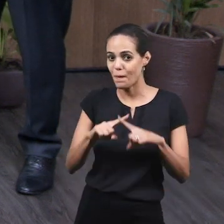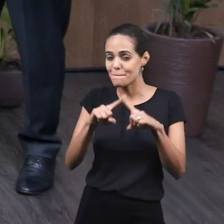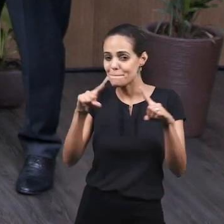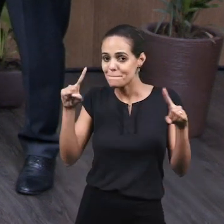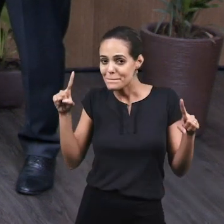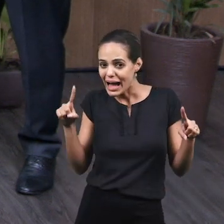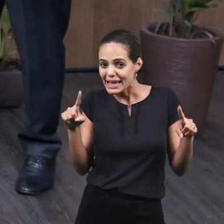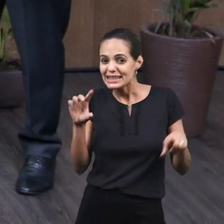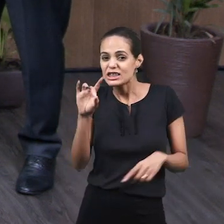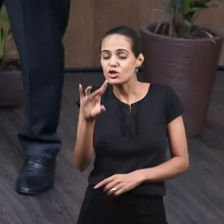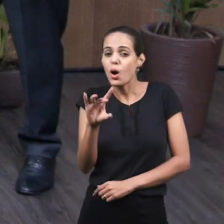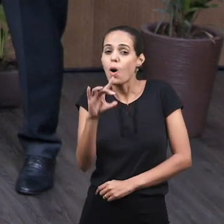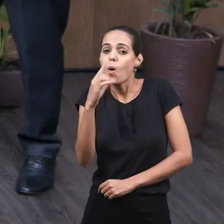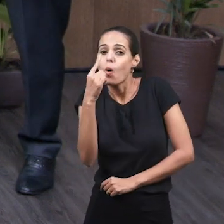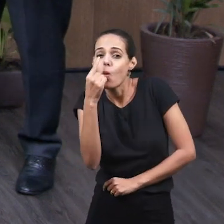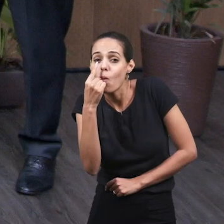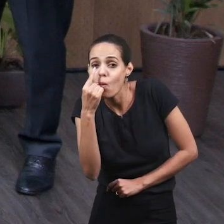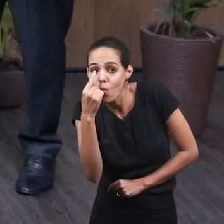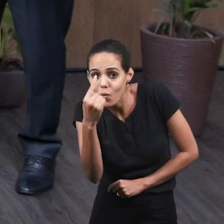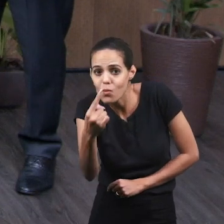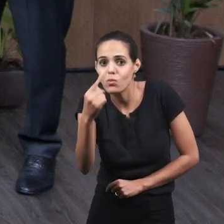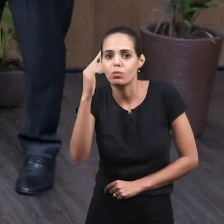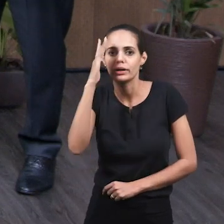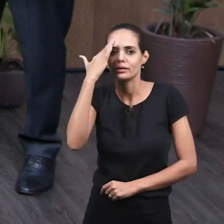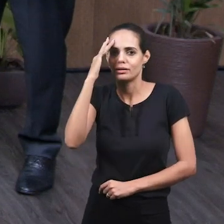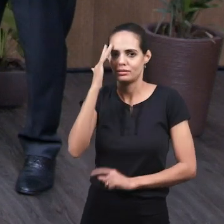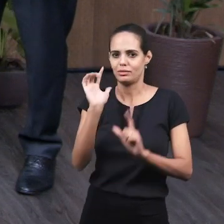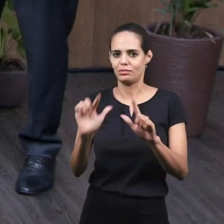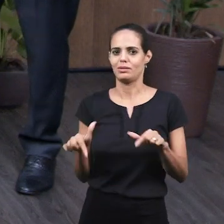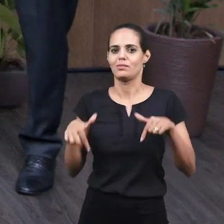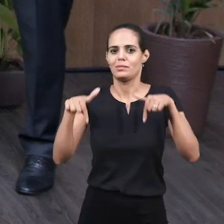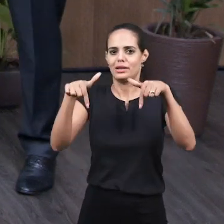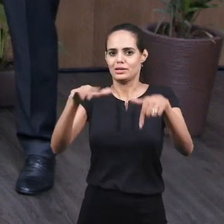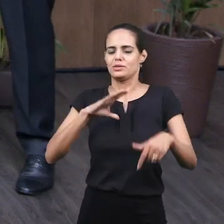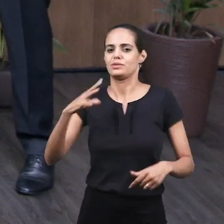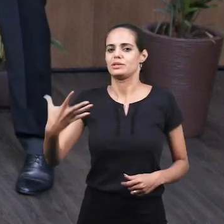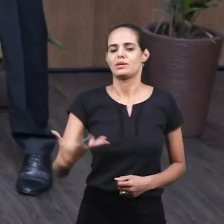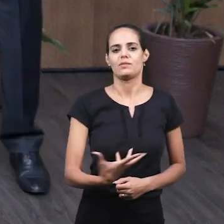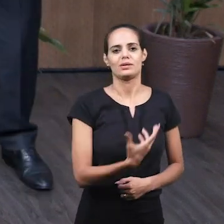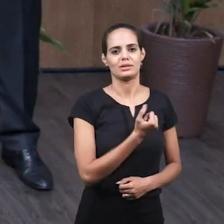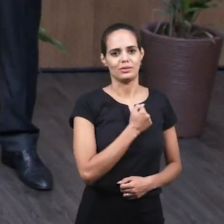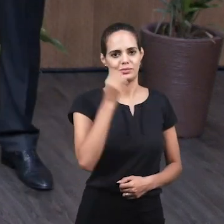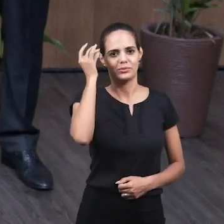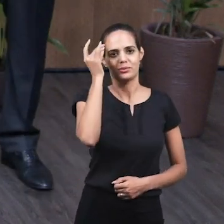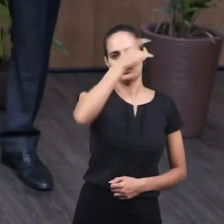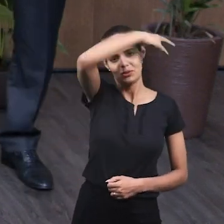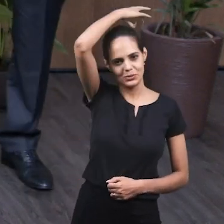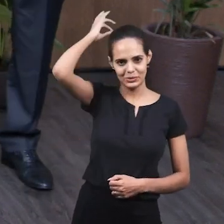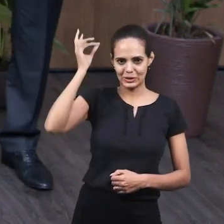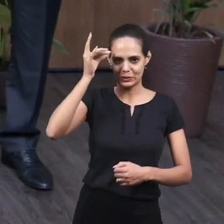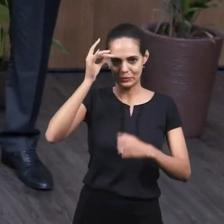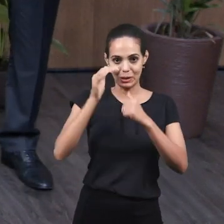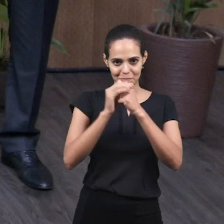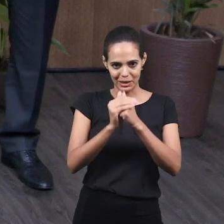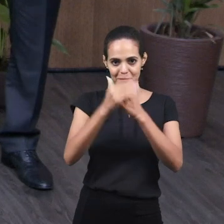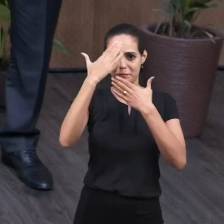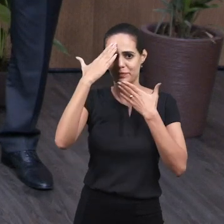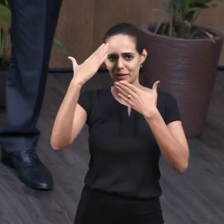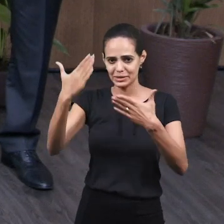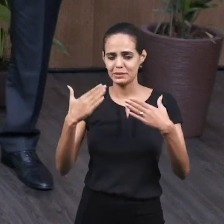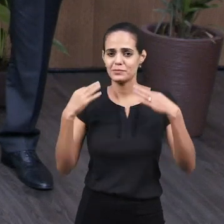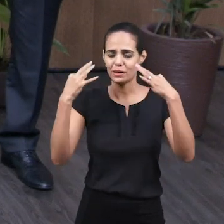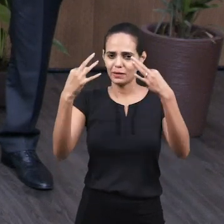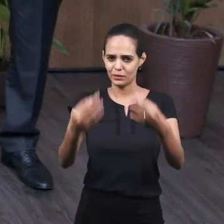compris l'objectif prophétique du salut et a reçu le salut. Amen. Nous remercions la participation de tous qui